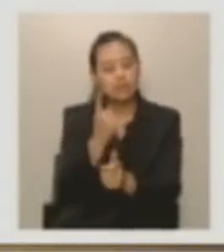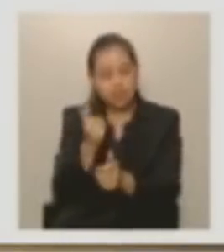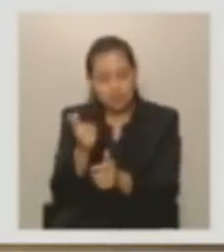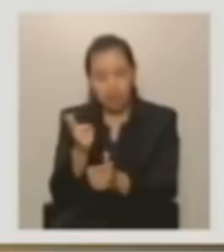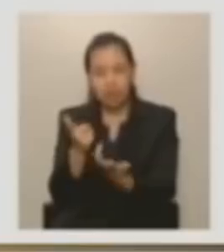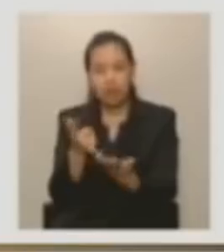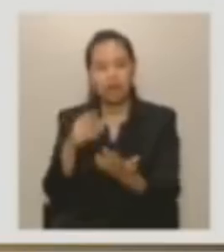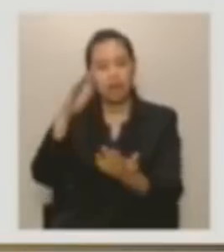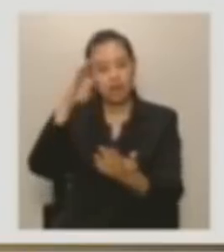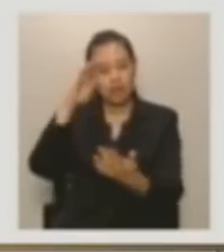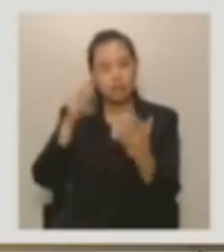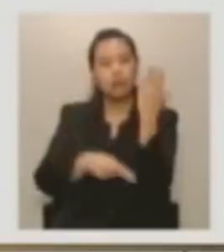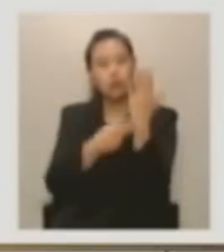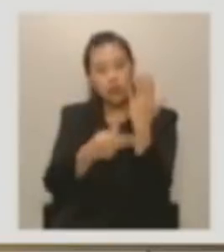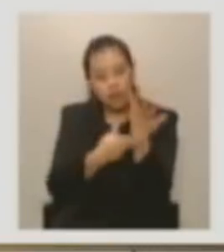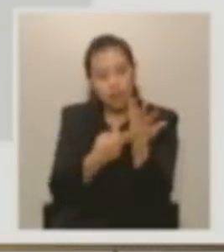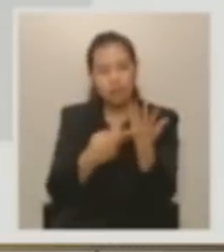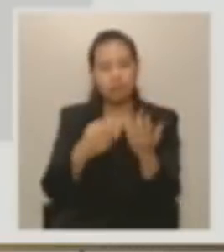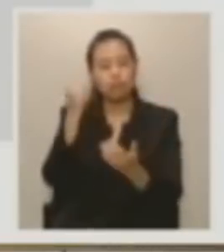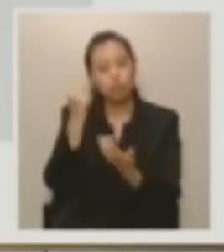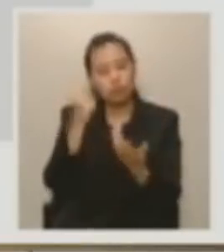ไปค่ะ